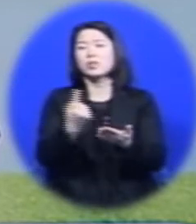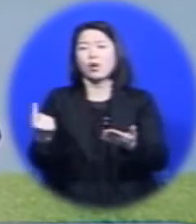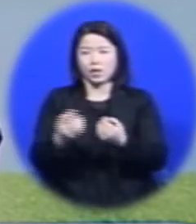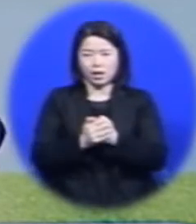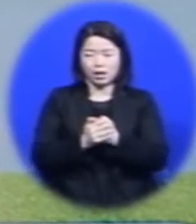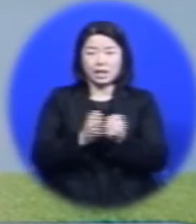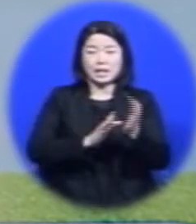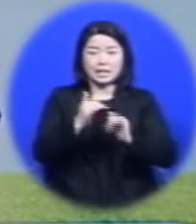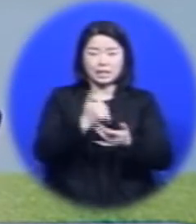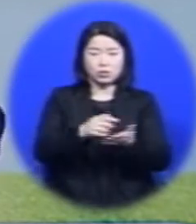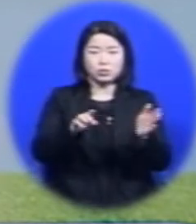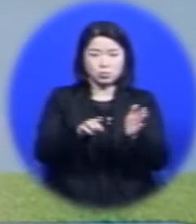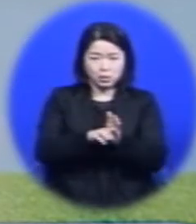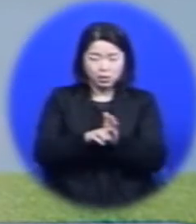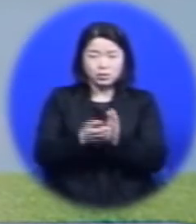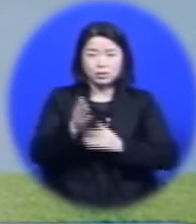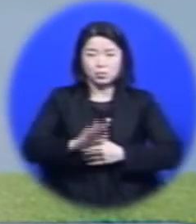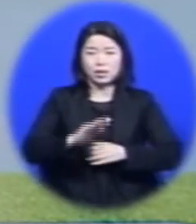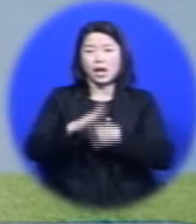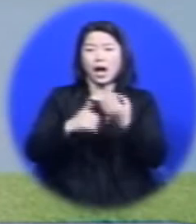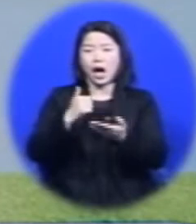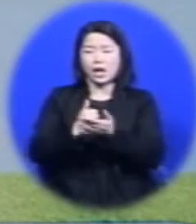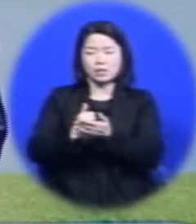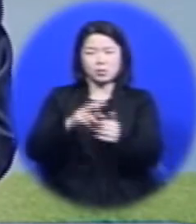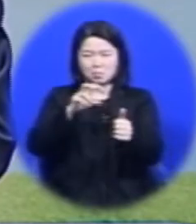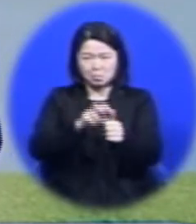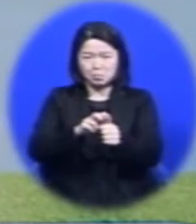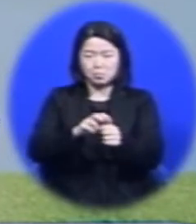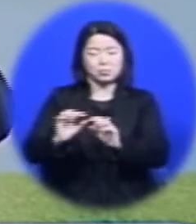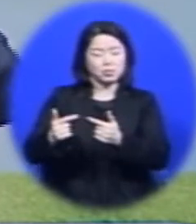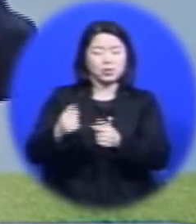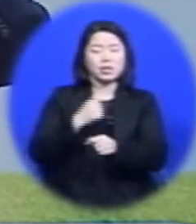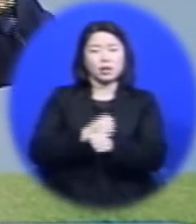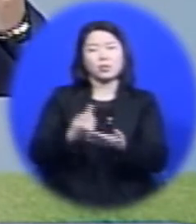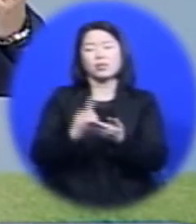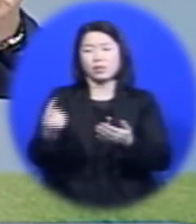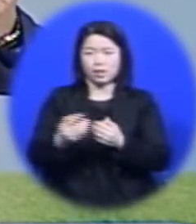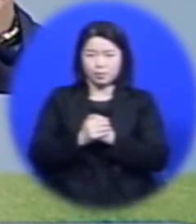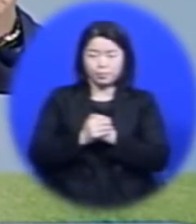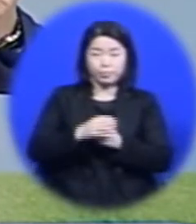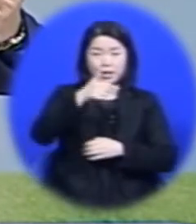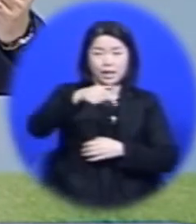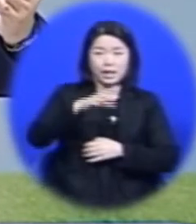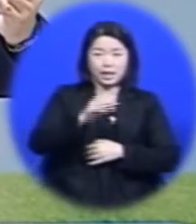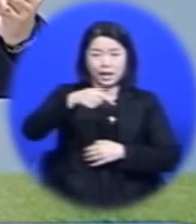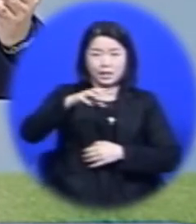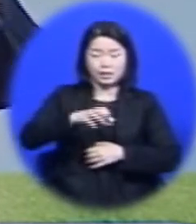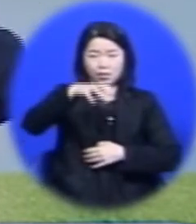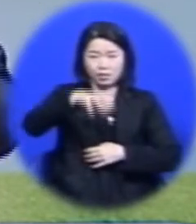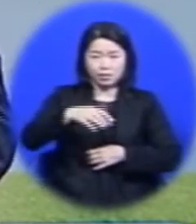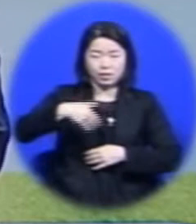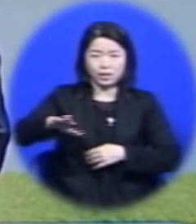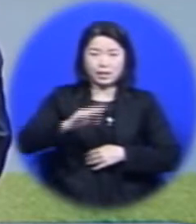도 하나님을 부인하고 떠나가게 됩니다 아 간경에 갔다가 그 경정 교회의 순교 역사 에게